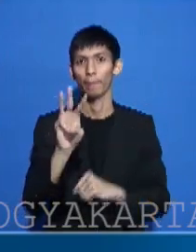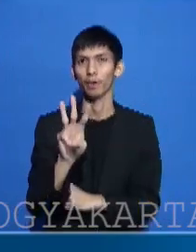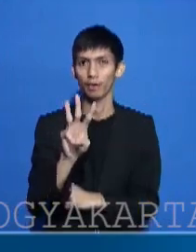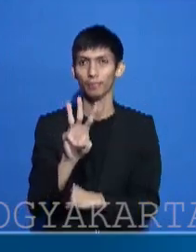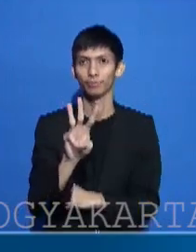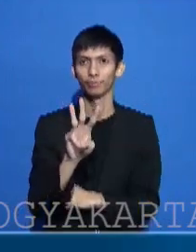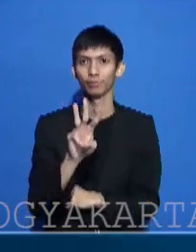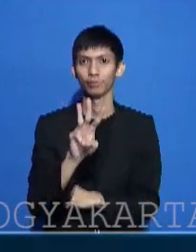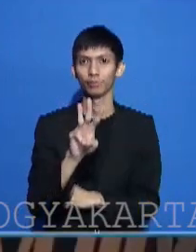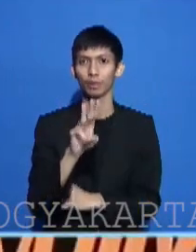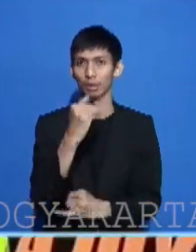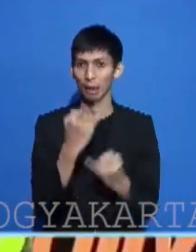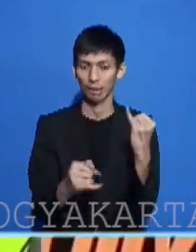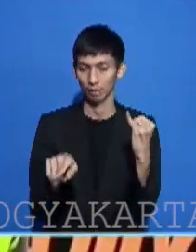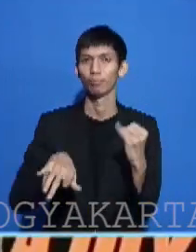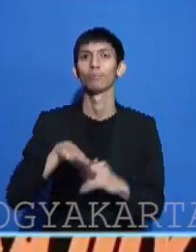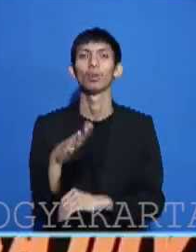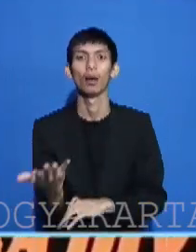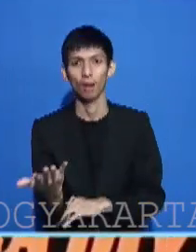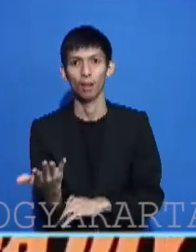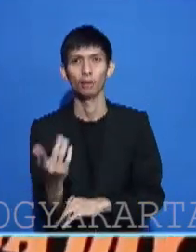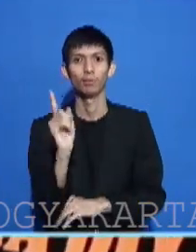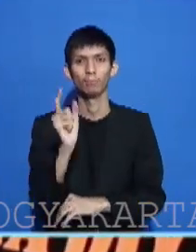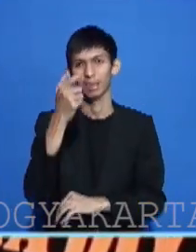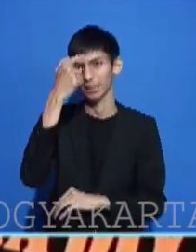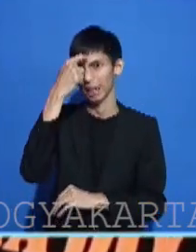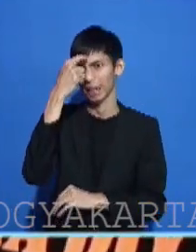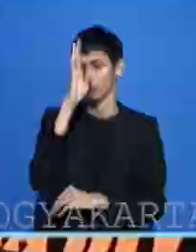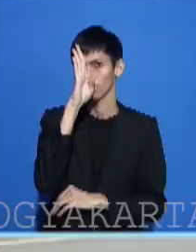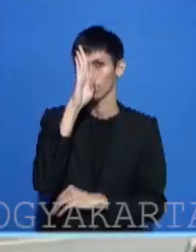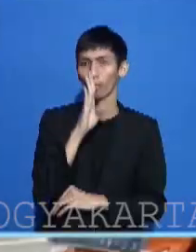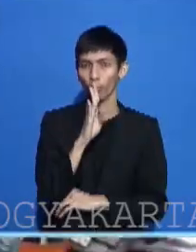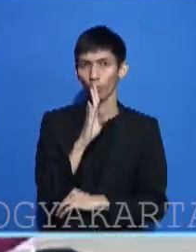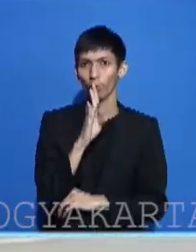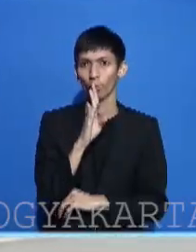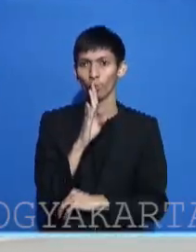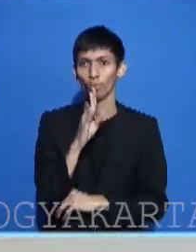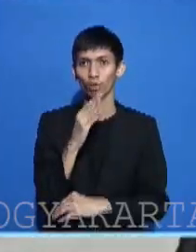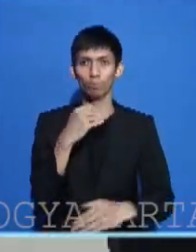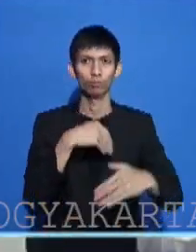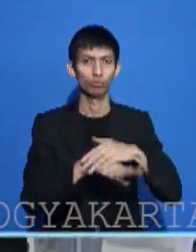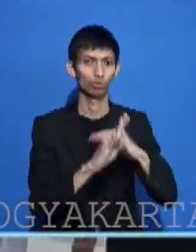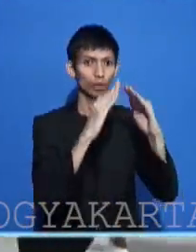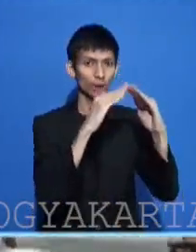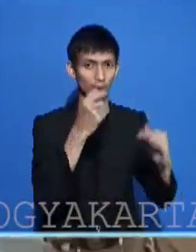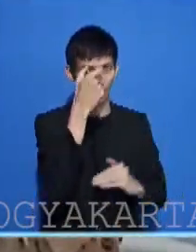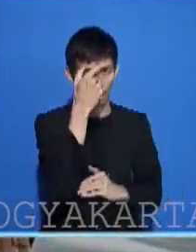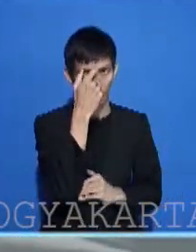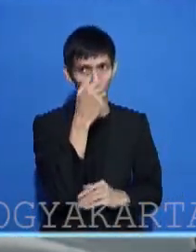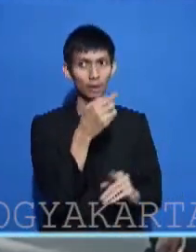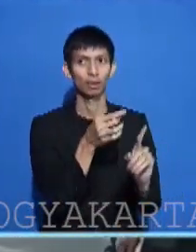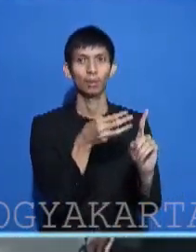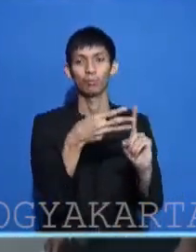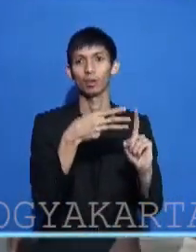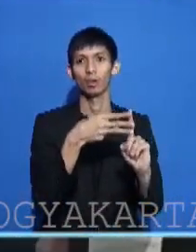nafas terakhir setelah berjuang melawan penyakit stroke dan sempat dirawat di Rumah Sakit Bethesda Yogyakarta selama kurang lebih satu